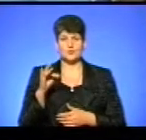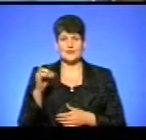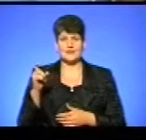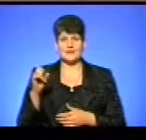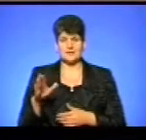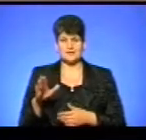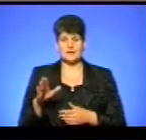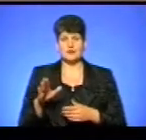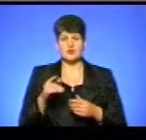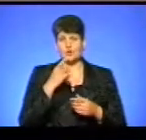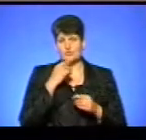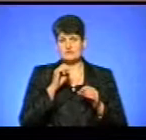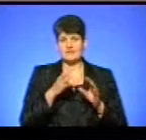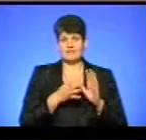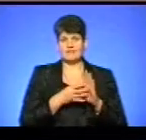здає у 9-те.